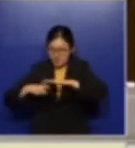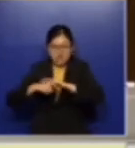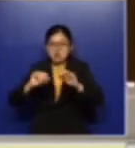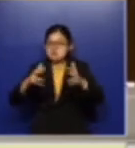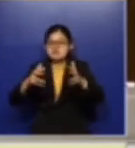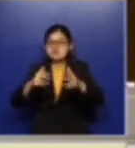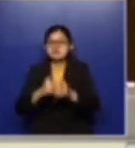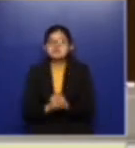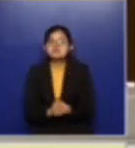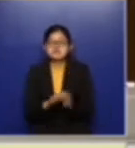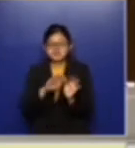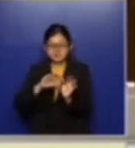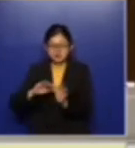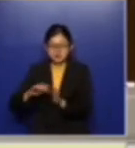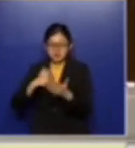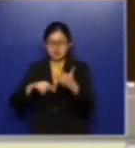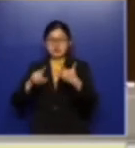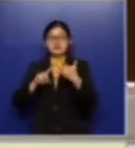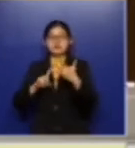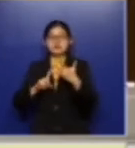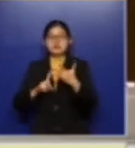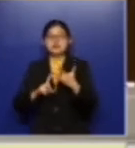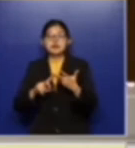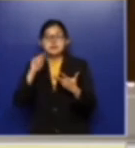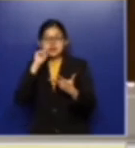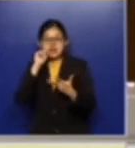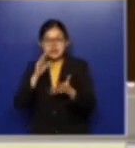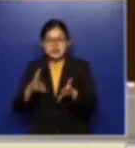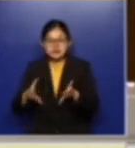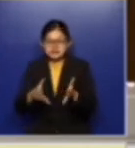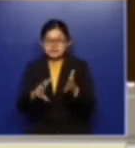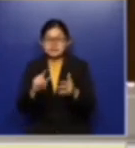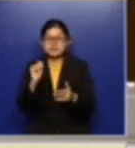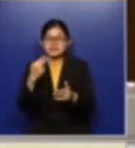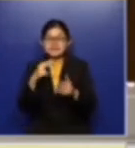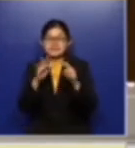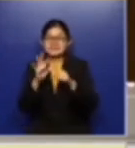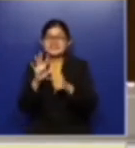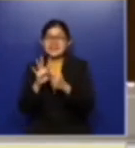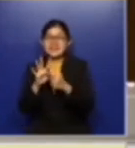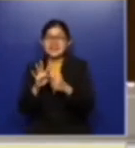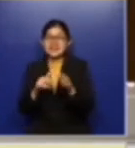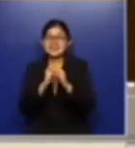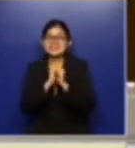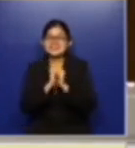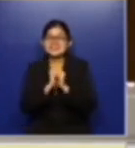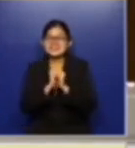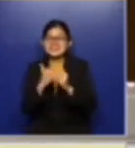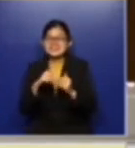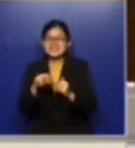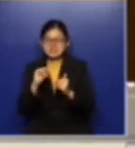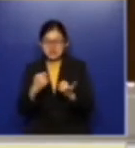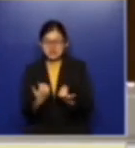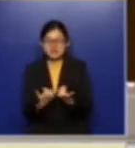น้ำท่าจีนท่าจีนมีความยาว100กว่ากิโลรับน้ำเท่าไหร่